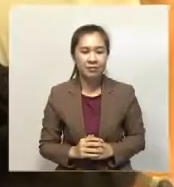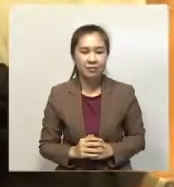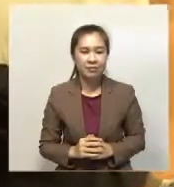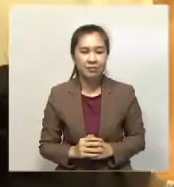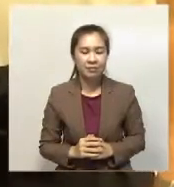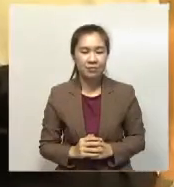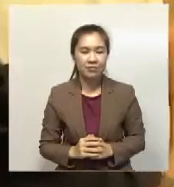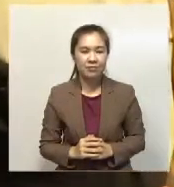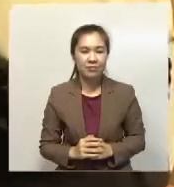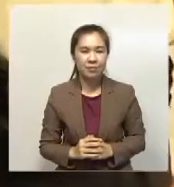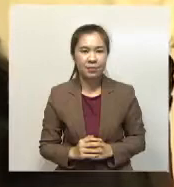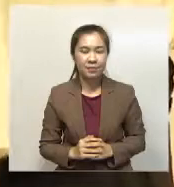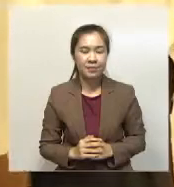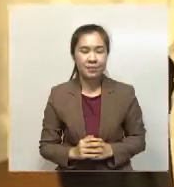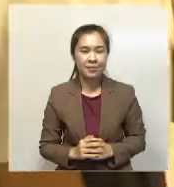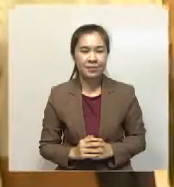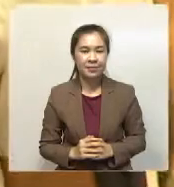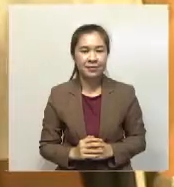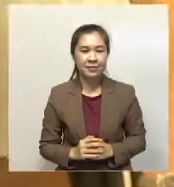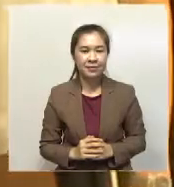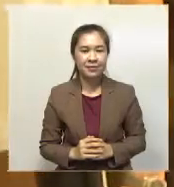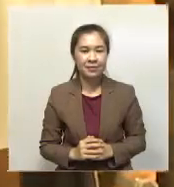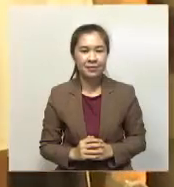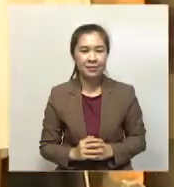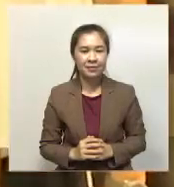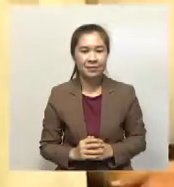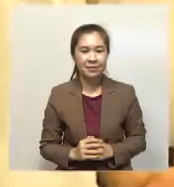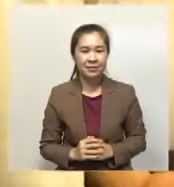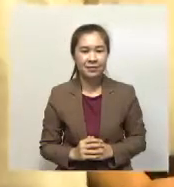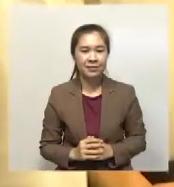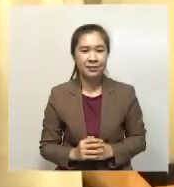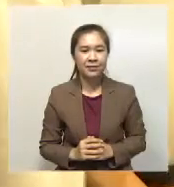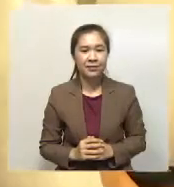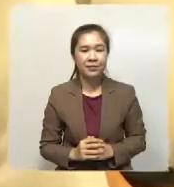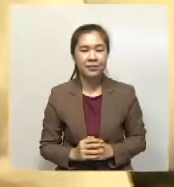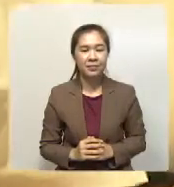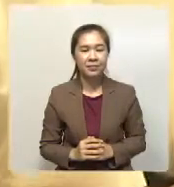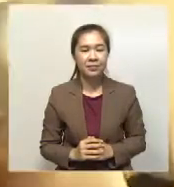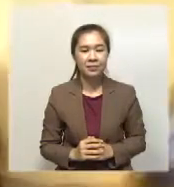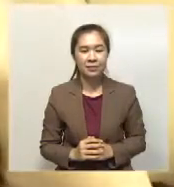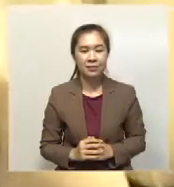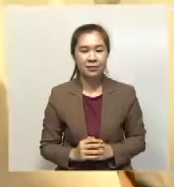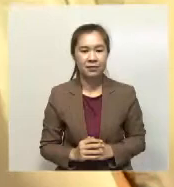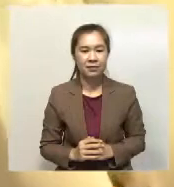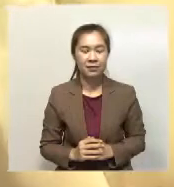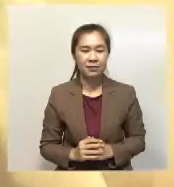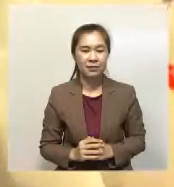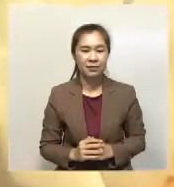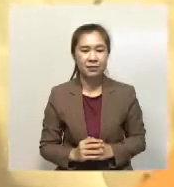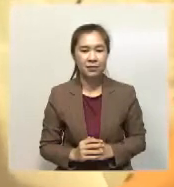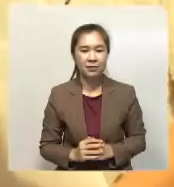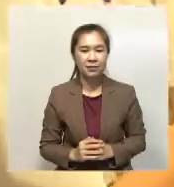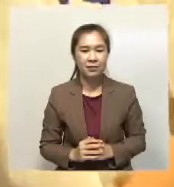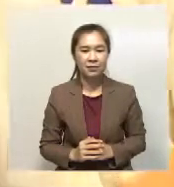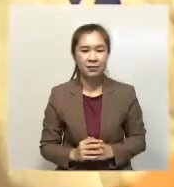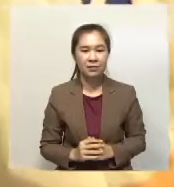งค์แม่ตามหลงลูกไปต้องใช้รถมันใช้รถไฟฟ้าไปไม่ได้นี่การท่องเที่ยวต่างๆนะนี่ไม่ใช่เฉพาะตรงรถไฟน